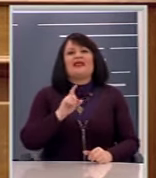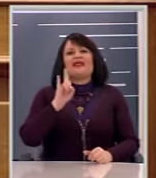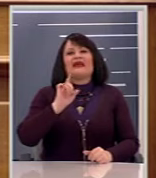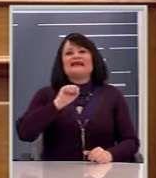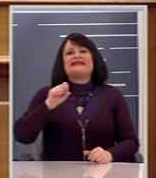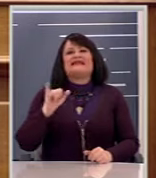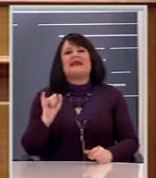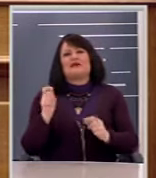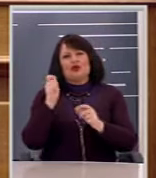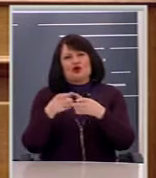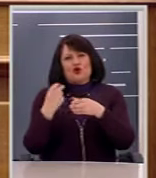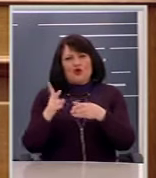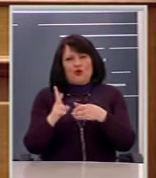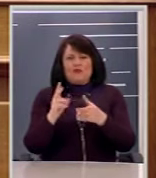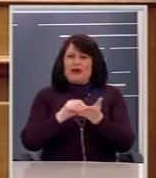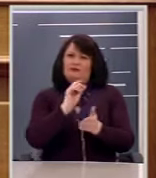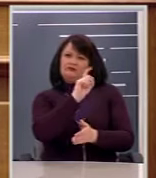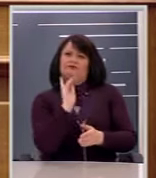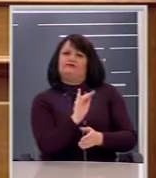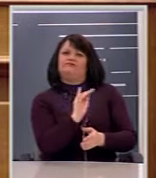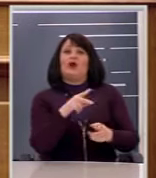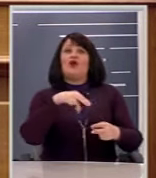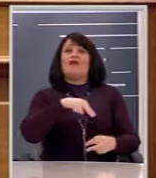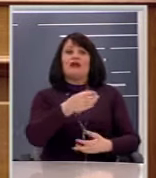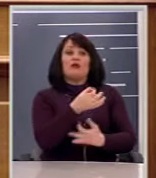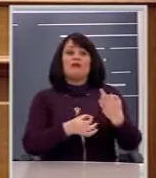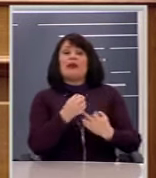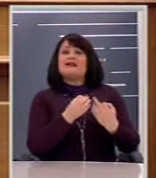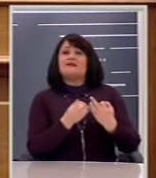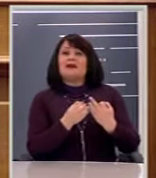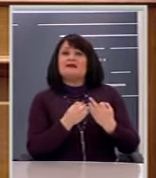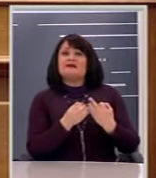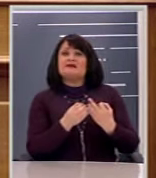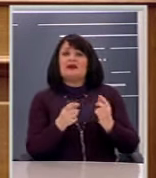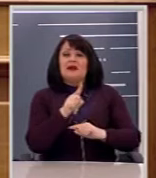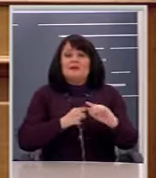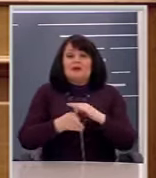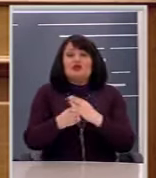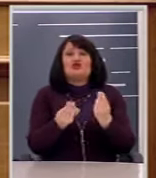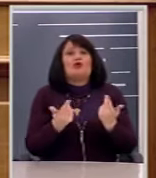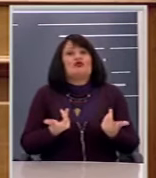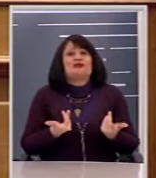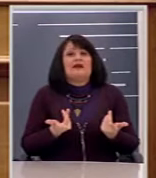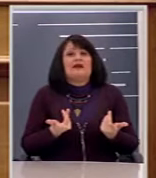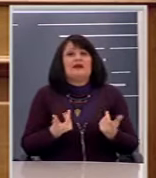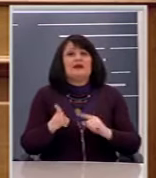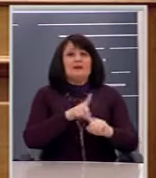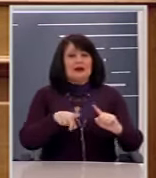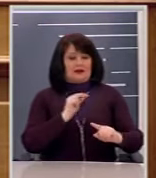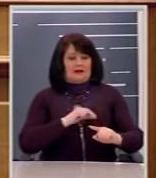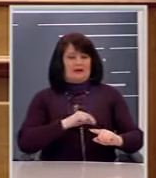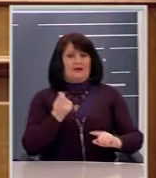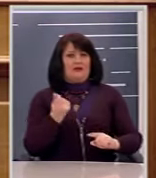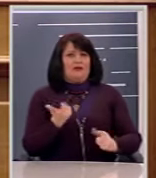Βουλή για το ίδιο θέμα, ζητώντας από τον αρμόδιο υπουργό κ. Λοβέρδο να εξηγήσει ποιοι ήταν οι διάμεσοι στους οποίους αναφέρθηκε, ποιοι πλούτησαν παράνομα από